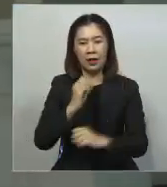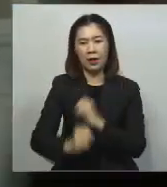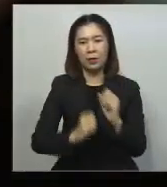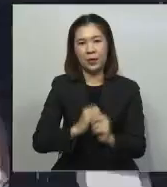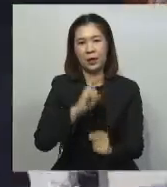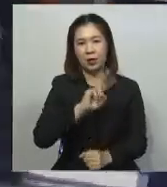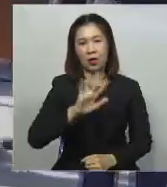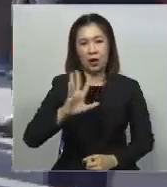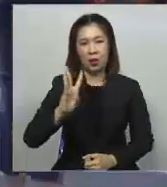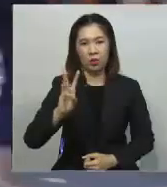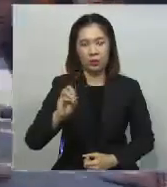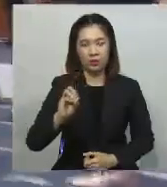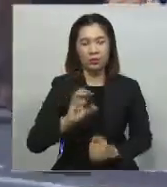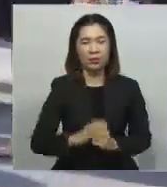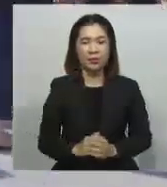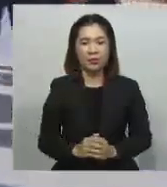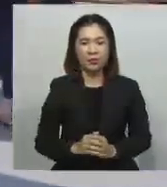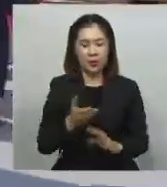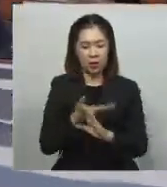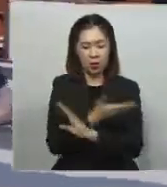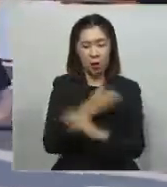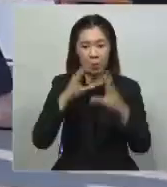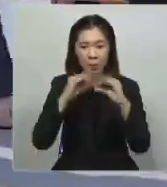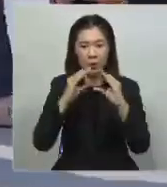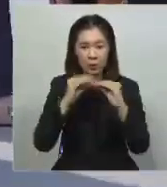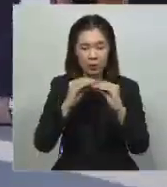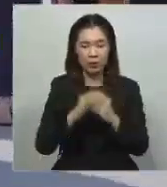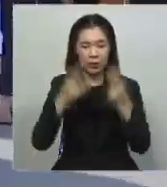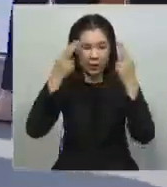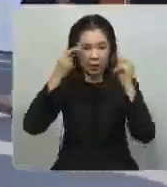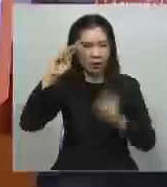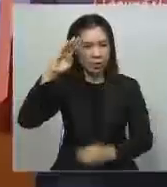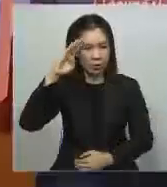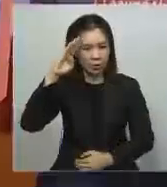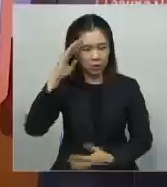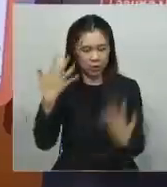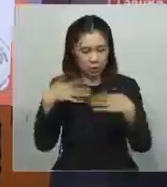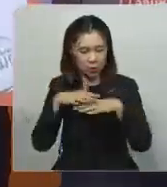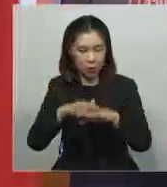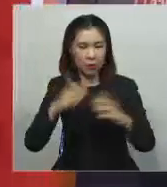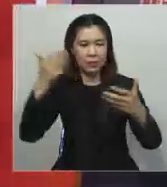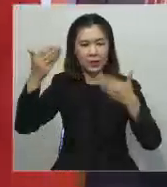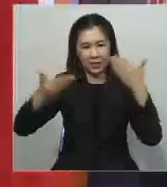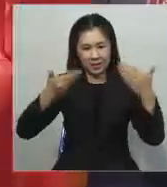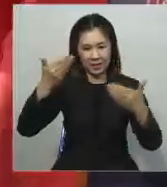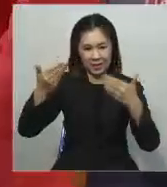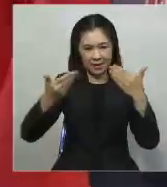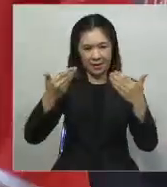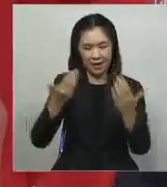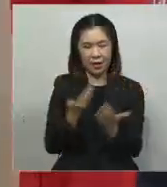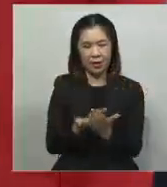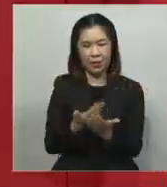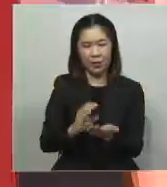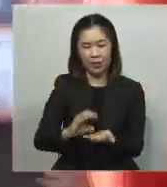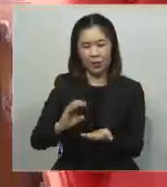เติมและก่อนการประชุมคณะรัฐมนตรีนะคะนายกรัฐมนตรีร่วมกิจกรรมมอบสินเชื่อบ้านให้ลูกค้